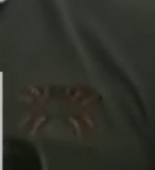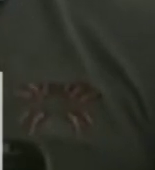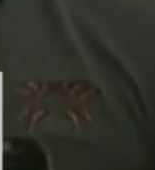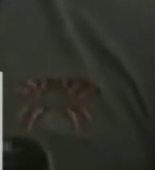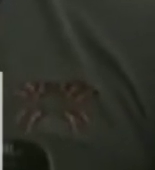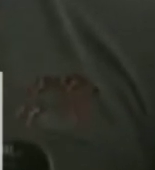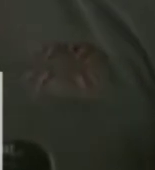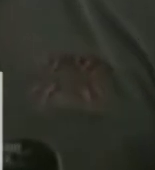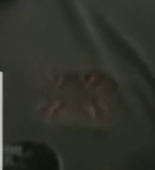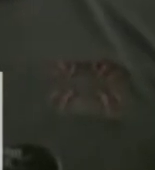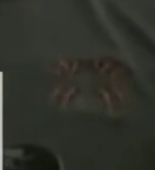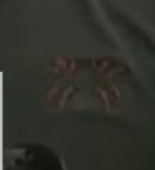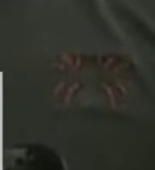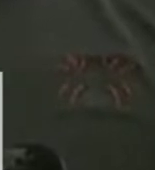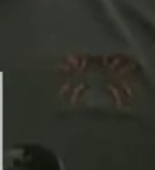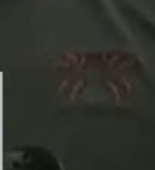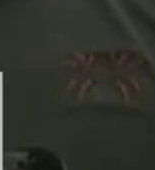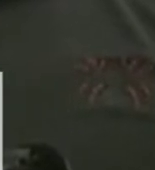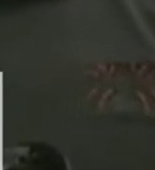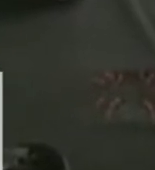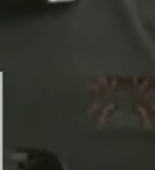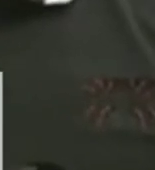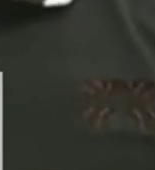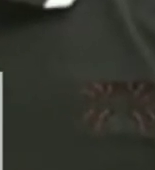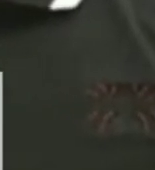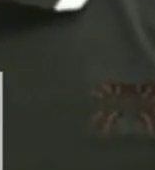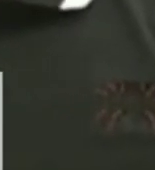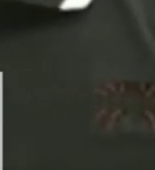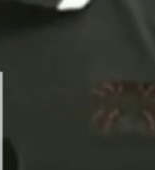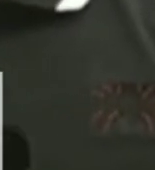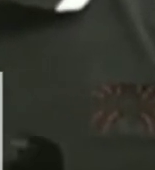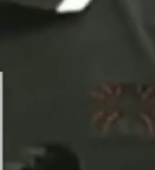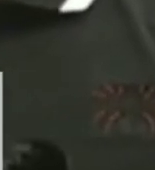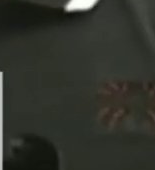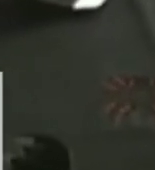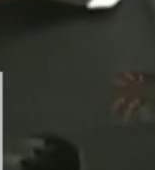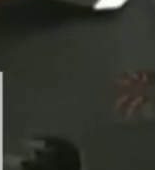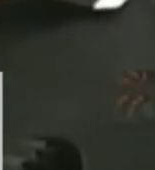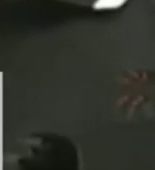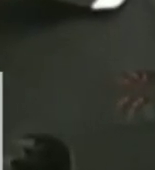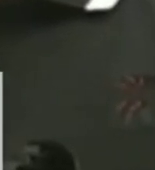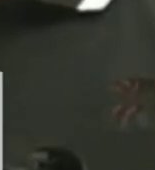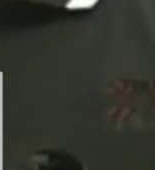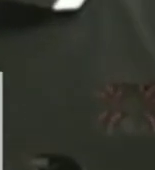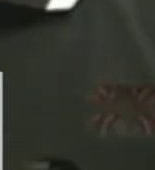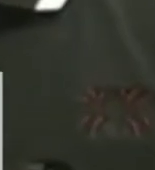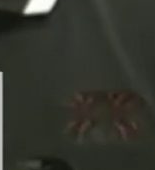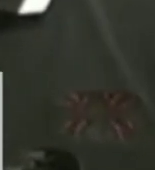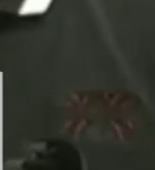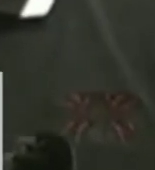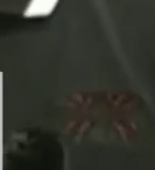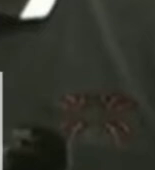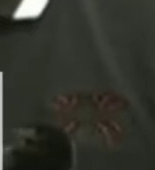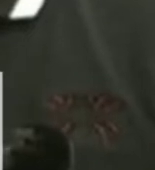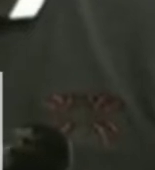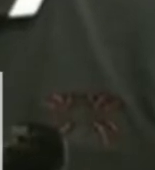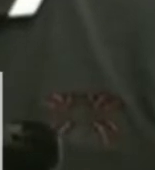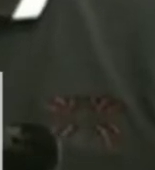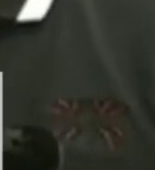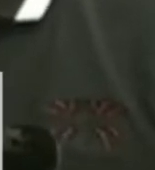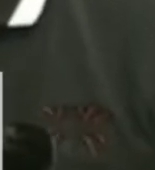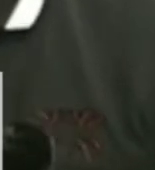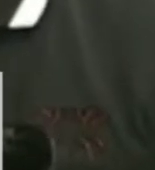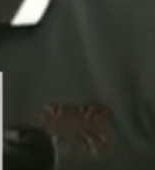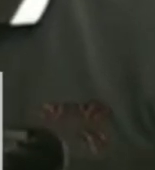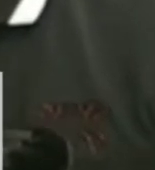sa wheelchair. Pero hindi siya maayos, parang nakaslouch siya, nakastretch yung legs niya. Tapos, sinasabi nung wala nga leg